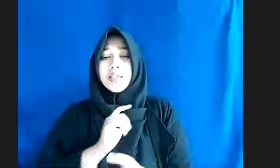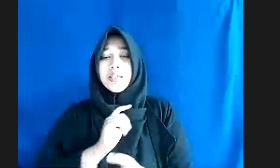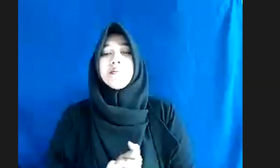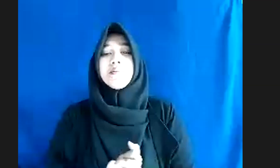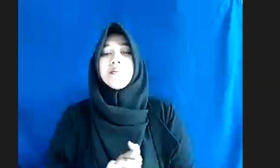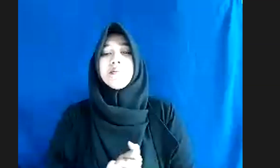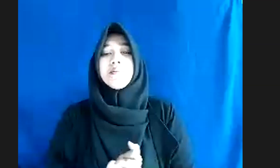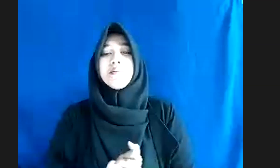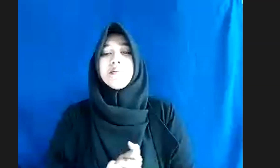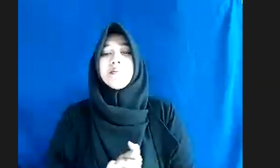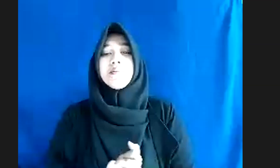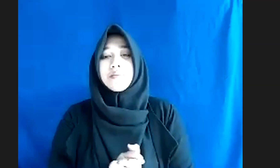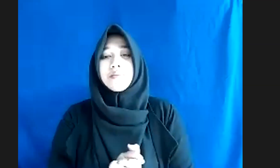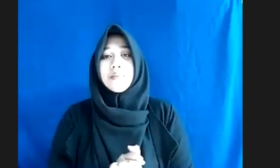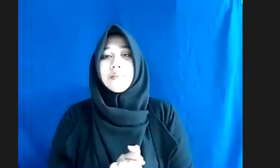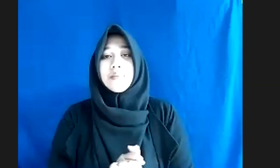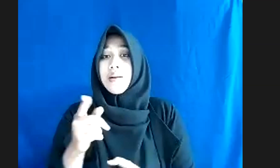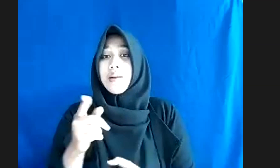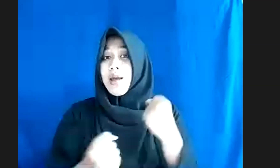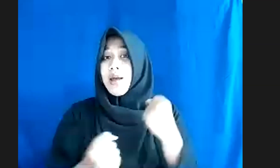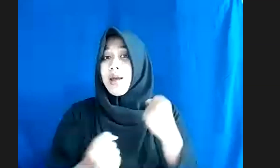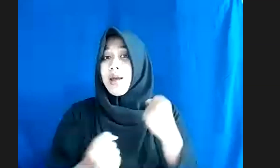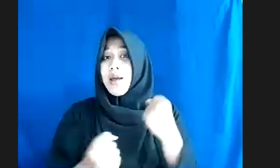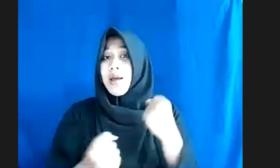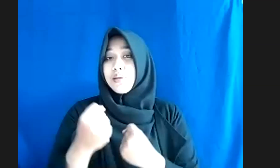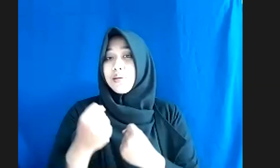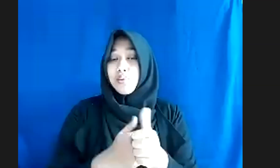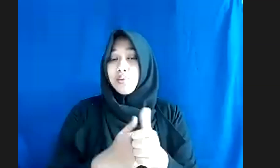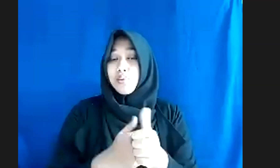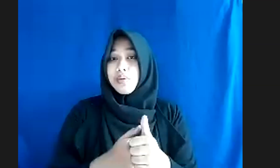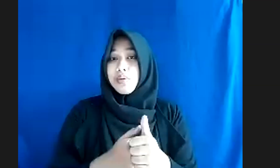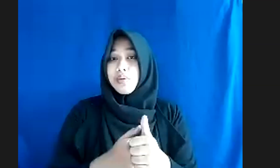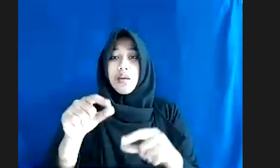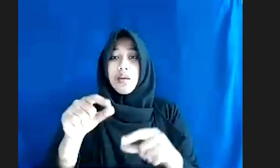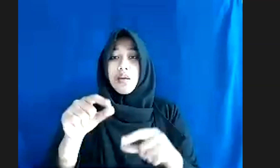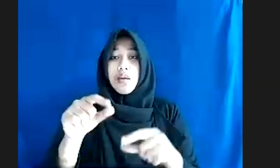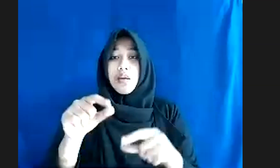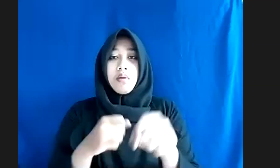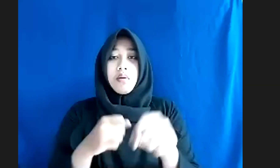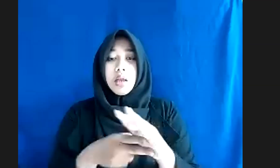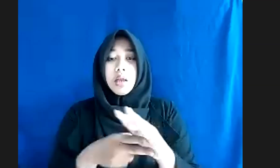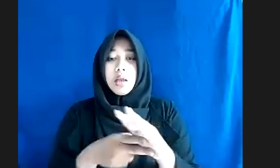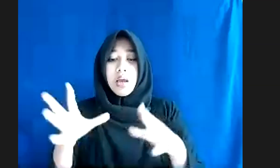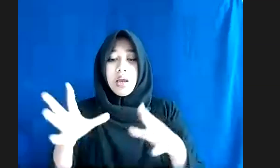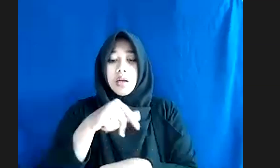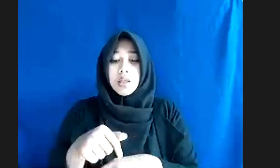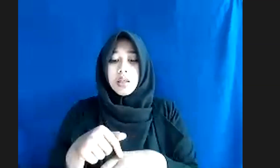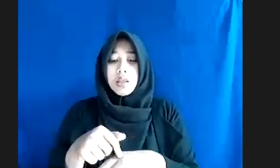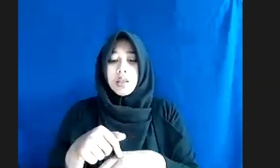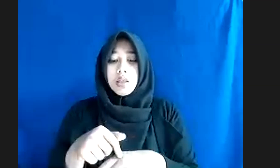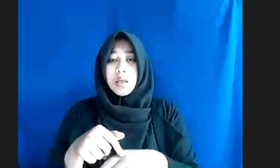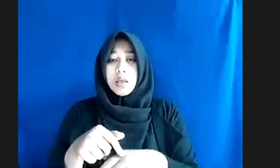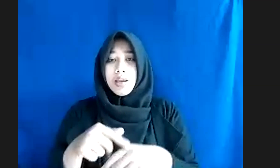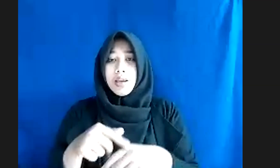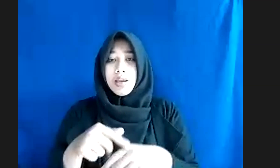ya aktif untuk turun ke lapangan. Ya, saya kira memang hari ini petani-petani sedang diuji dan kita pun masyarakat juga sedang